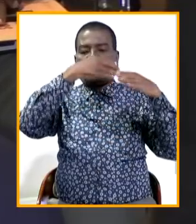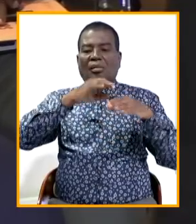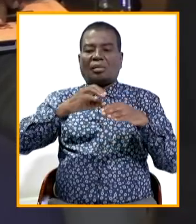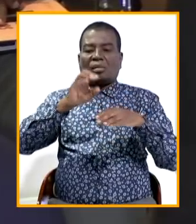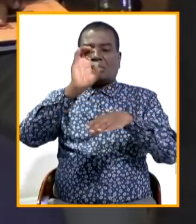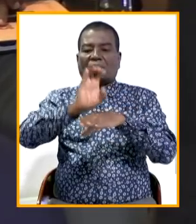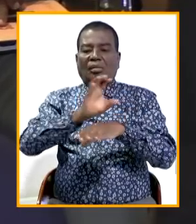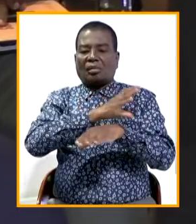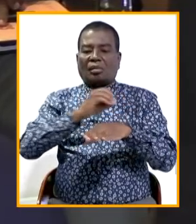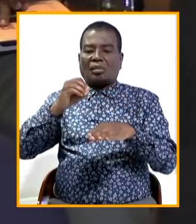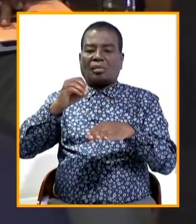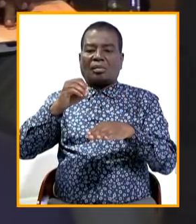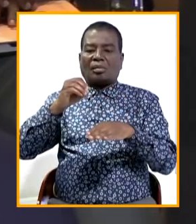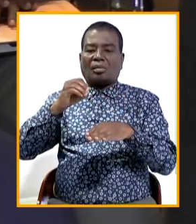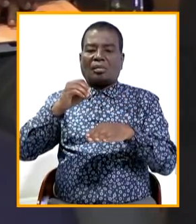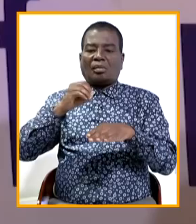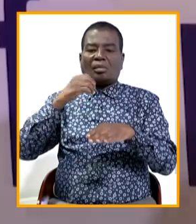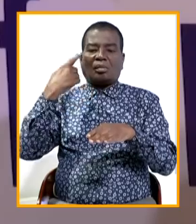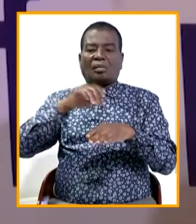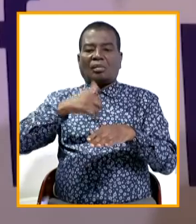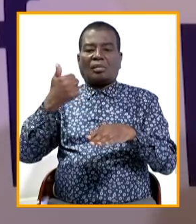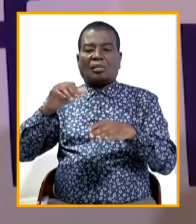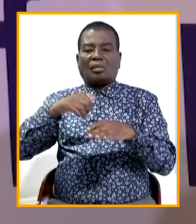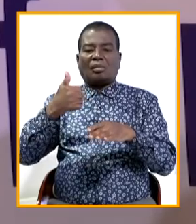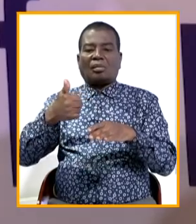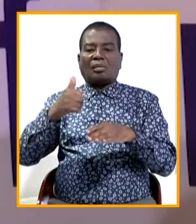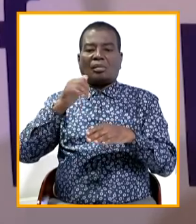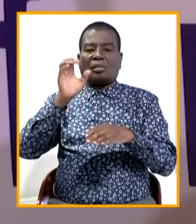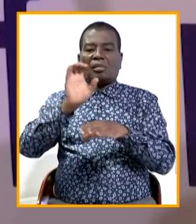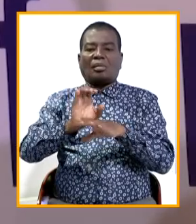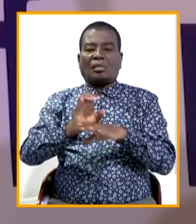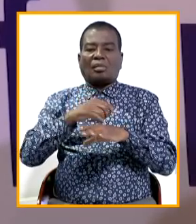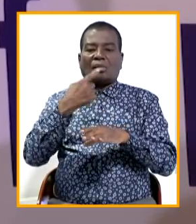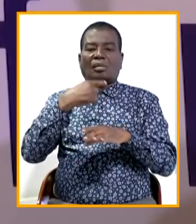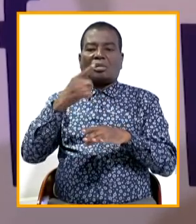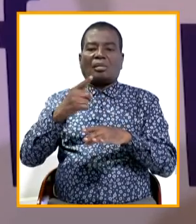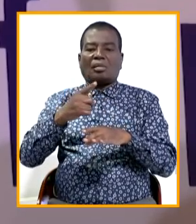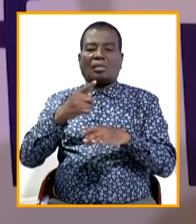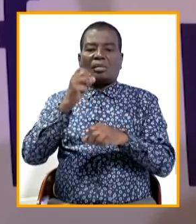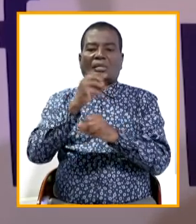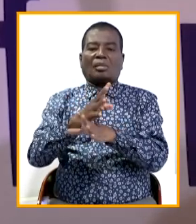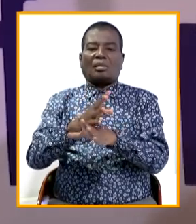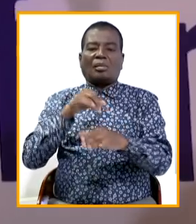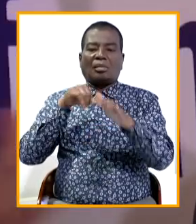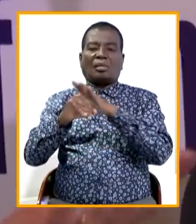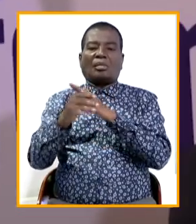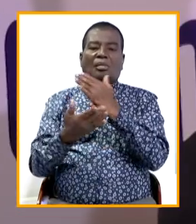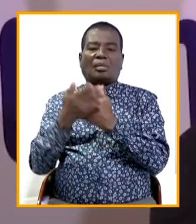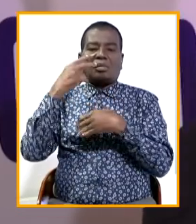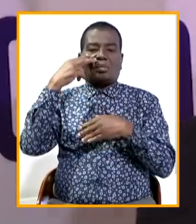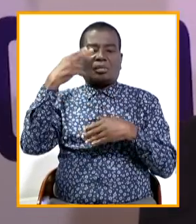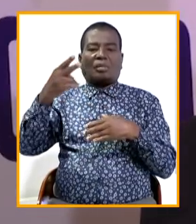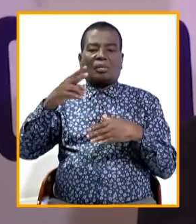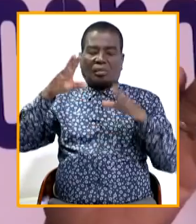culturel. Voici une des missions, entre autres, de la culture, et donc qui est déjà intégrée par la vision